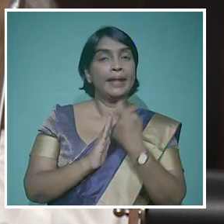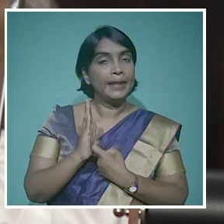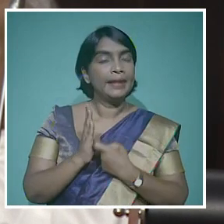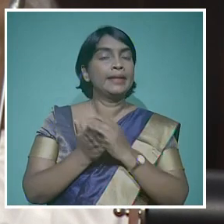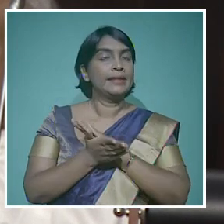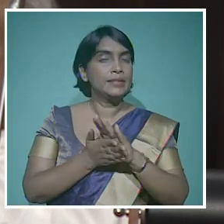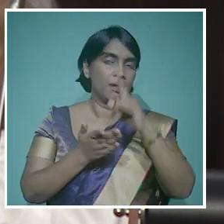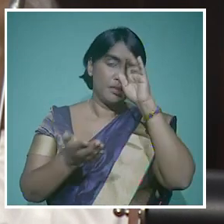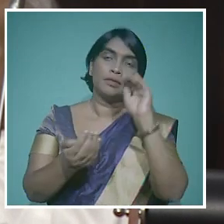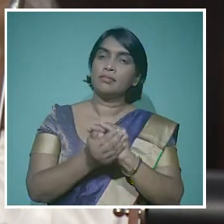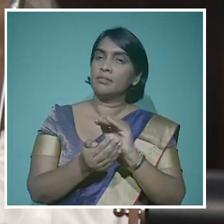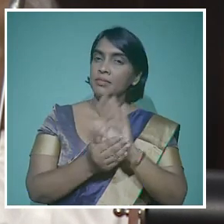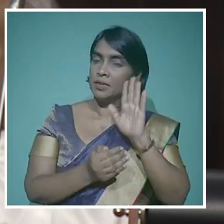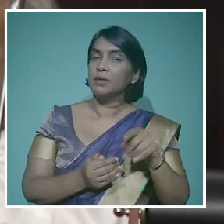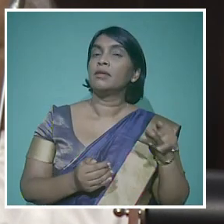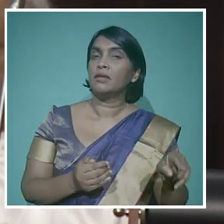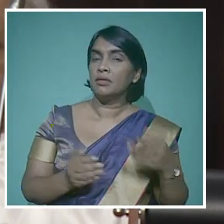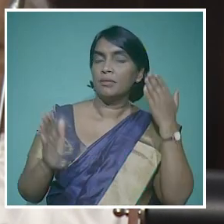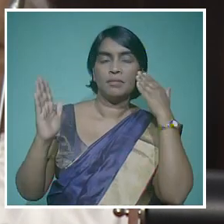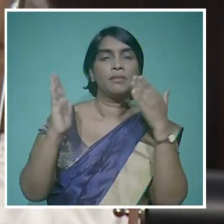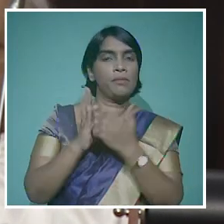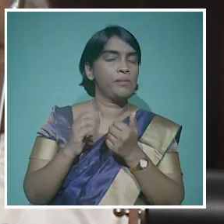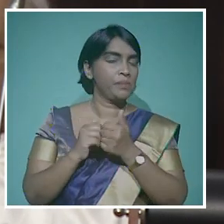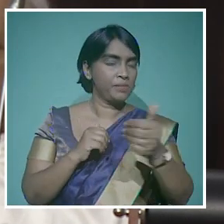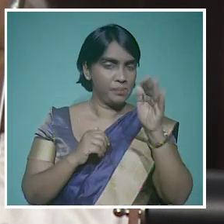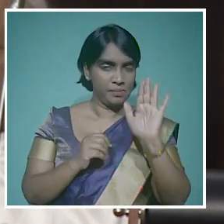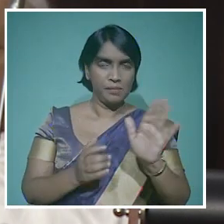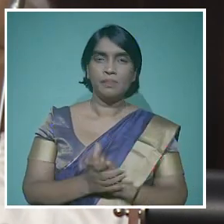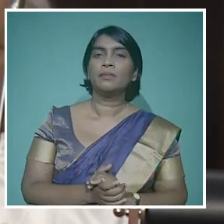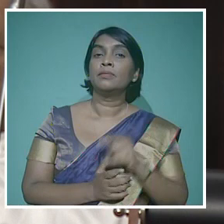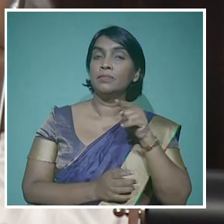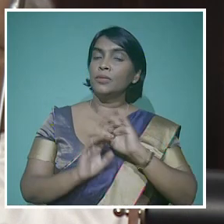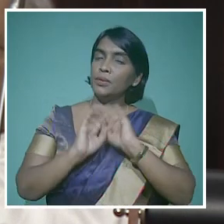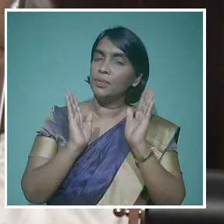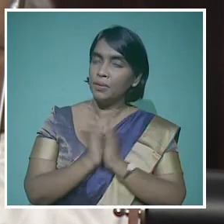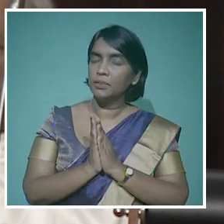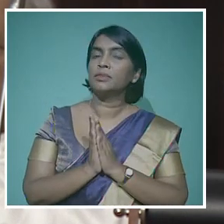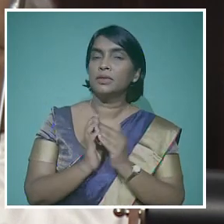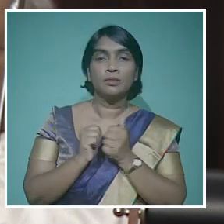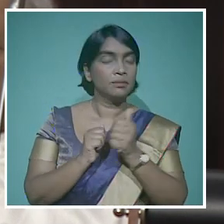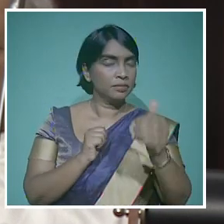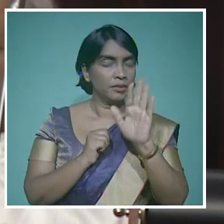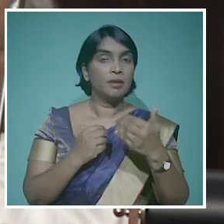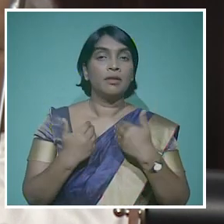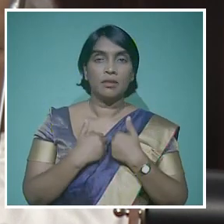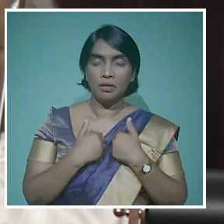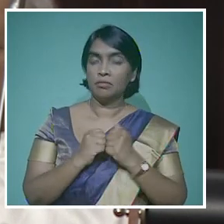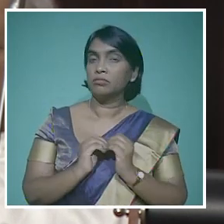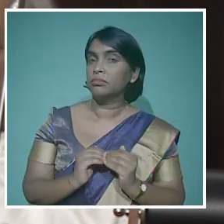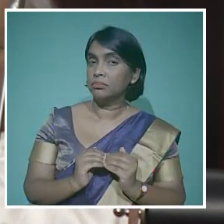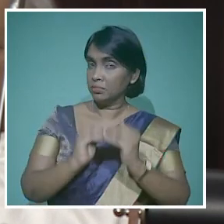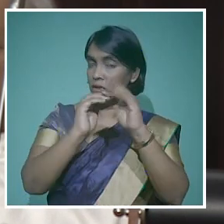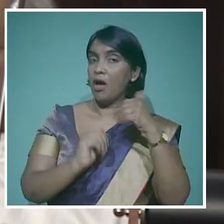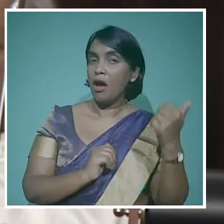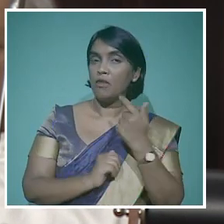සාමය ආරක්ෂා කිරීම සම්බන්ධයෙන් අවධානය යොමු කළ යුතු වෙනවා. මේ සියල්ලම පසුබිම් කරගෙන අප ගොඩනගන්ට යන්නේ